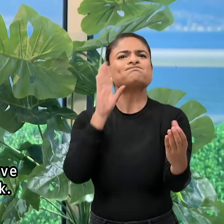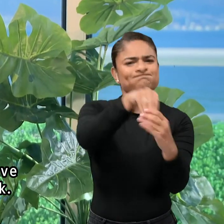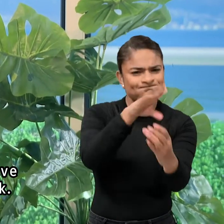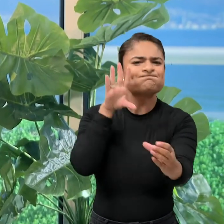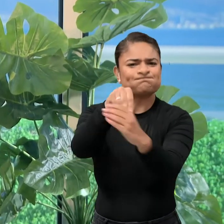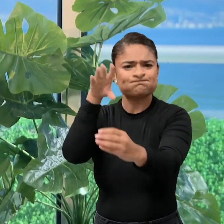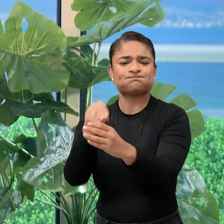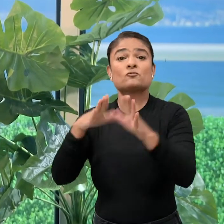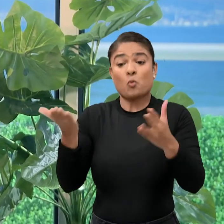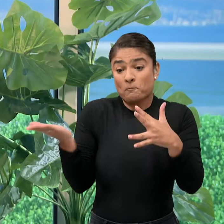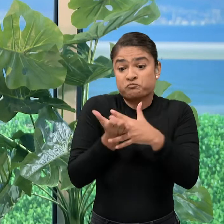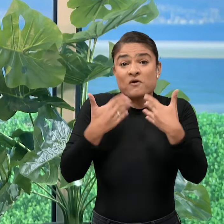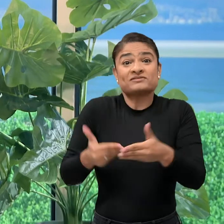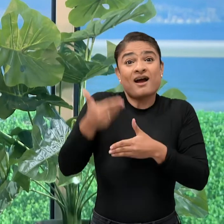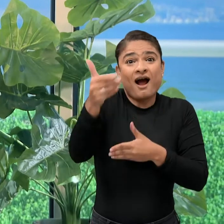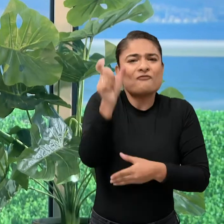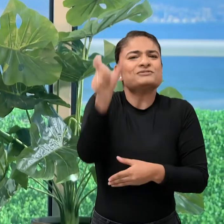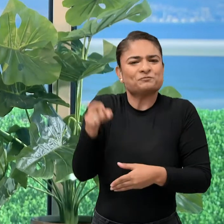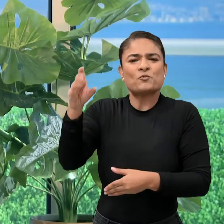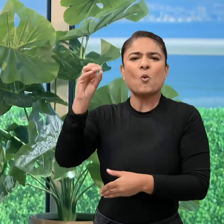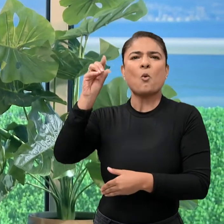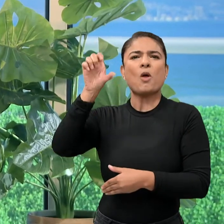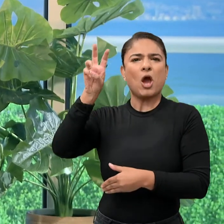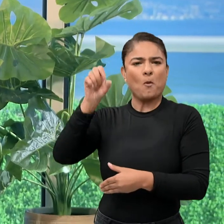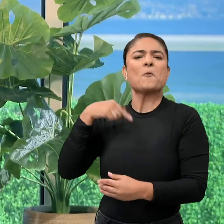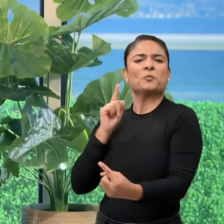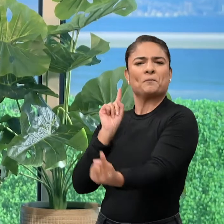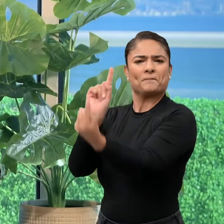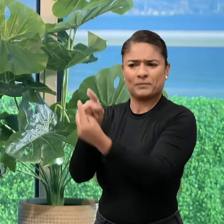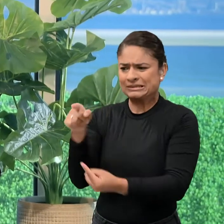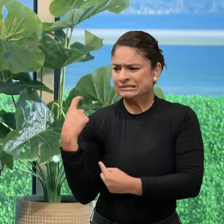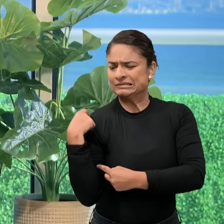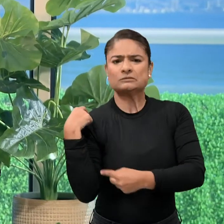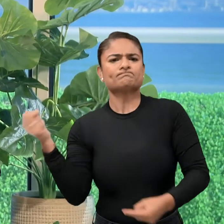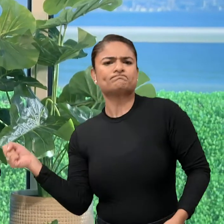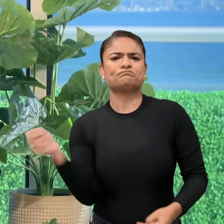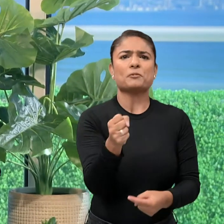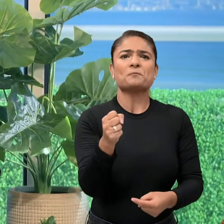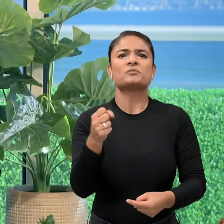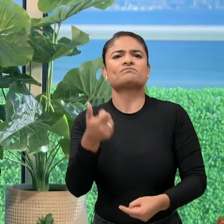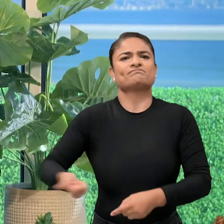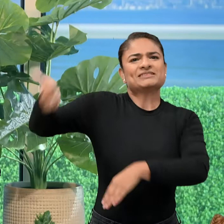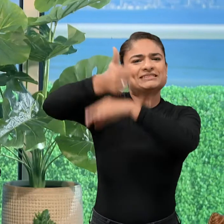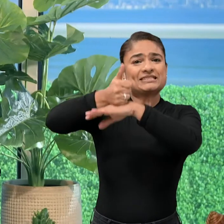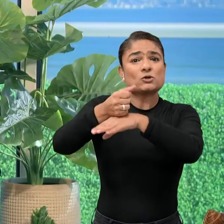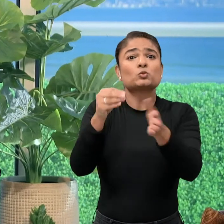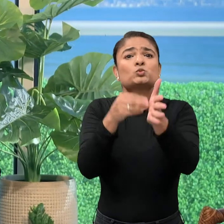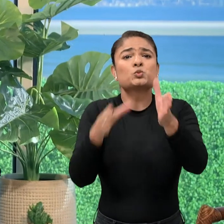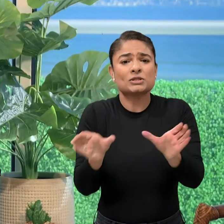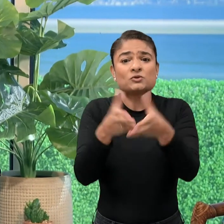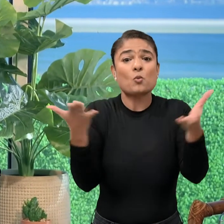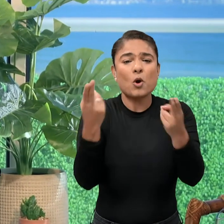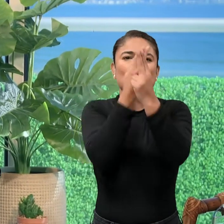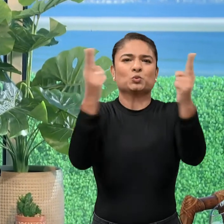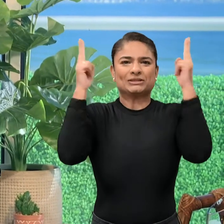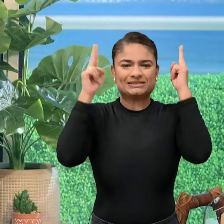ondersteuningsnetwerk. Na die advertentiebreek ontmoet ons Olwethu Sipuka, wat onlangs aangestel is as die dekaan van